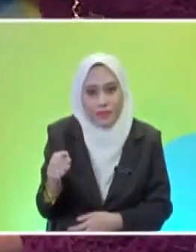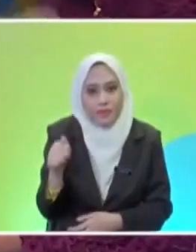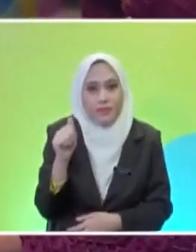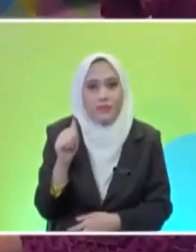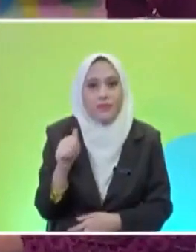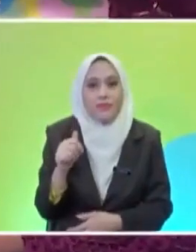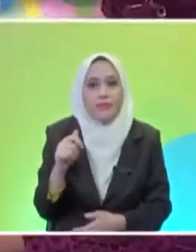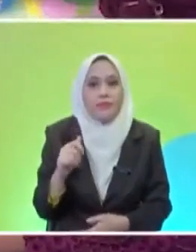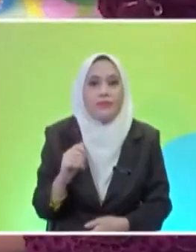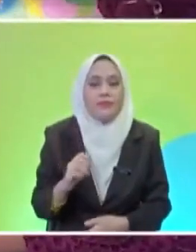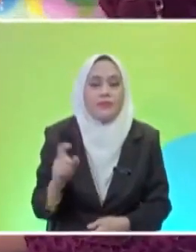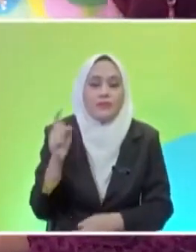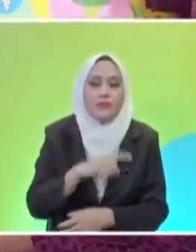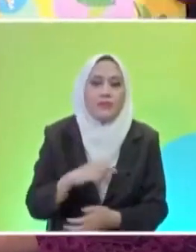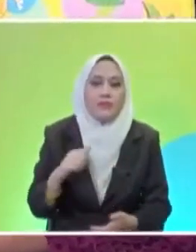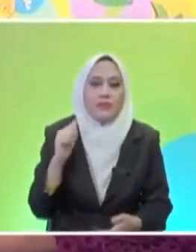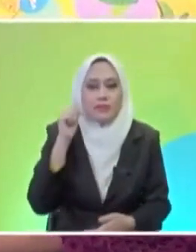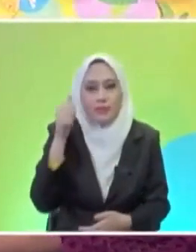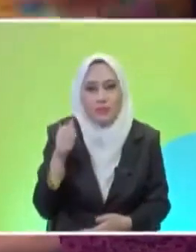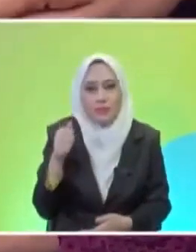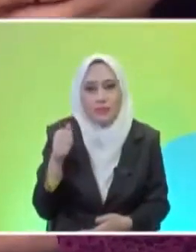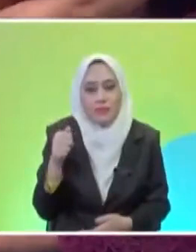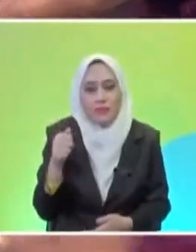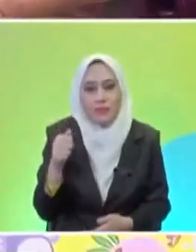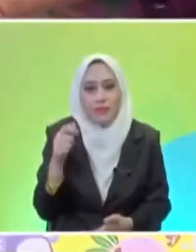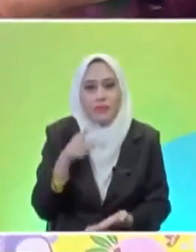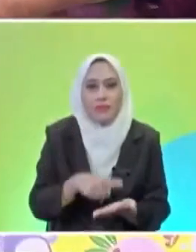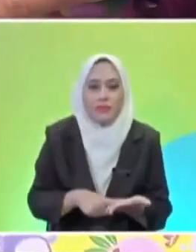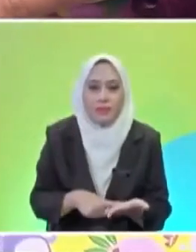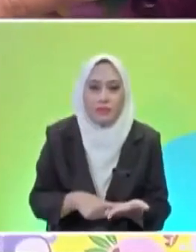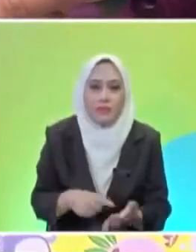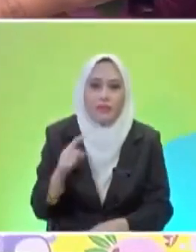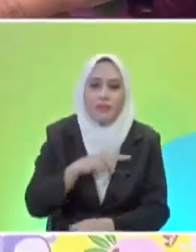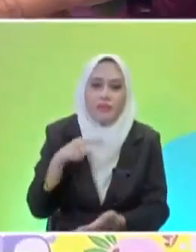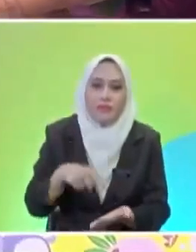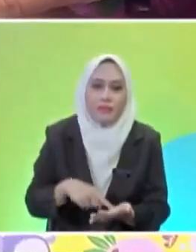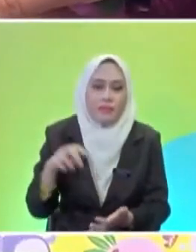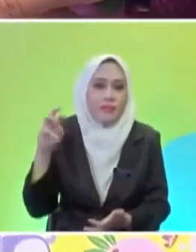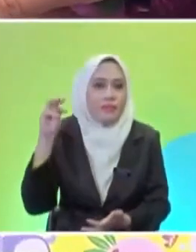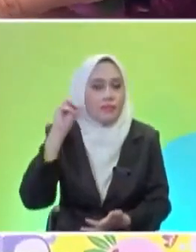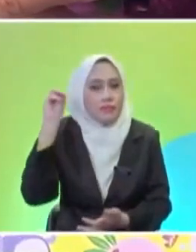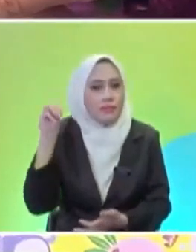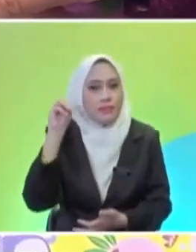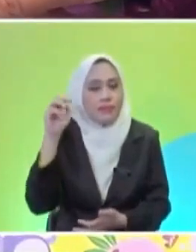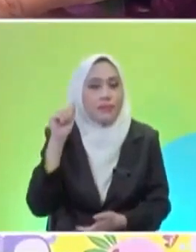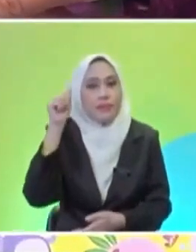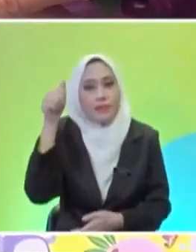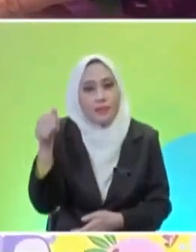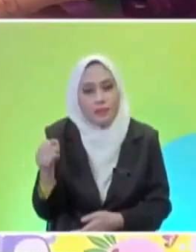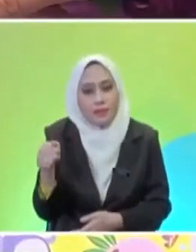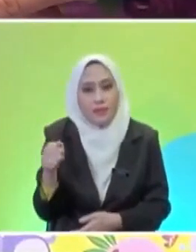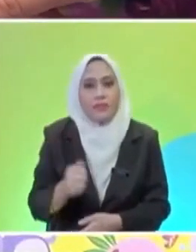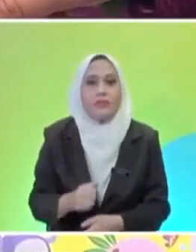Apa hari esok ni? Tengok dekat warna merah jambu. Kalau hari ini Jumaat, esoknya saya baca di sini Sabtu, cikgu.